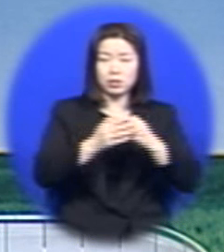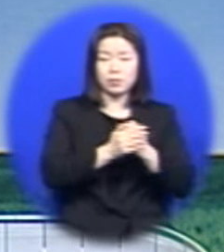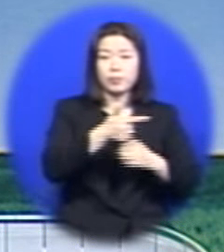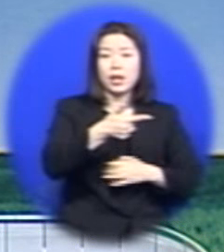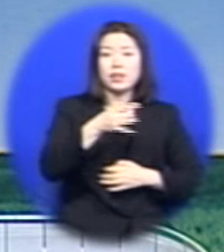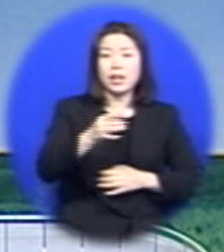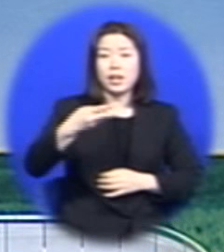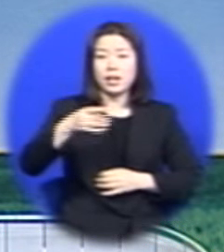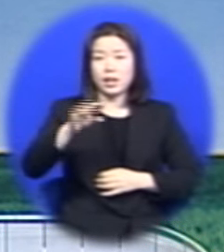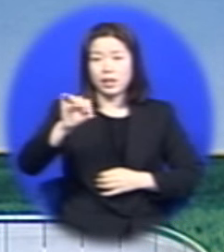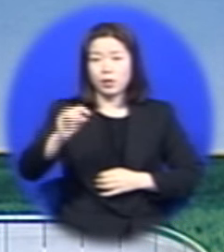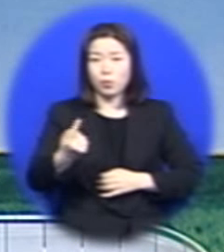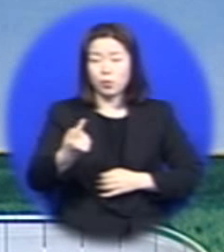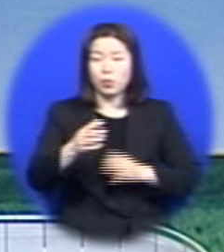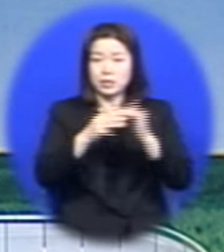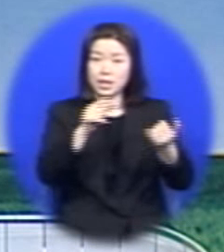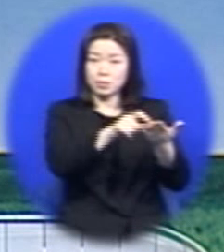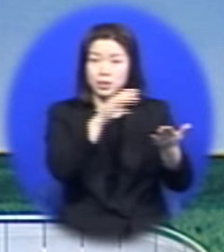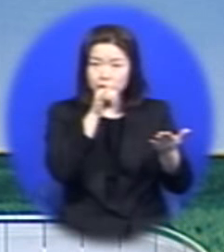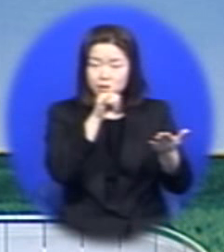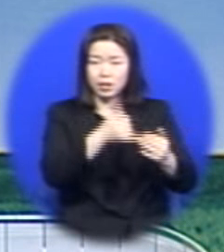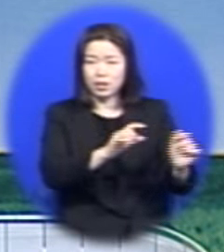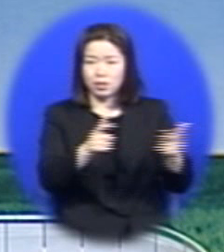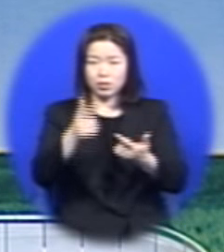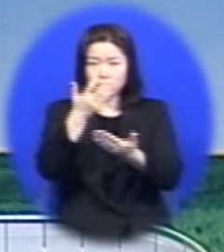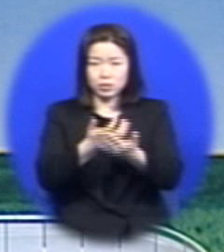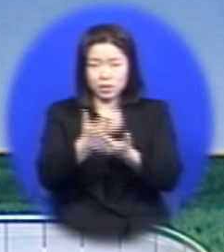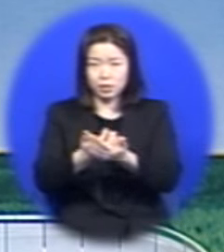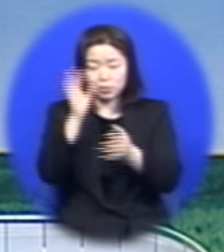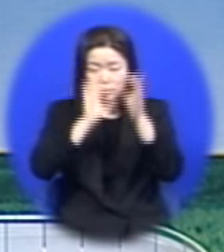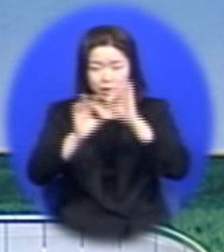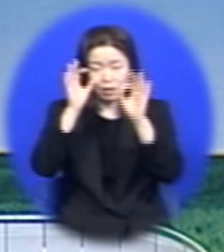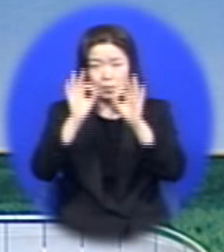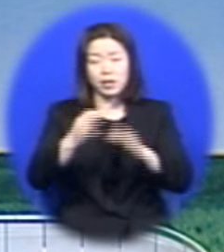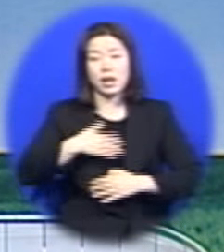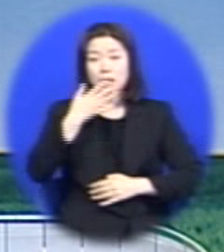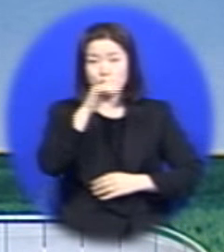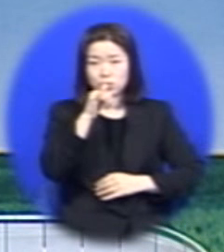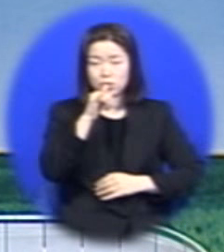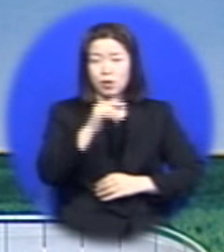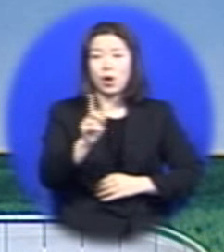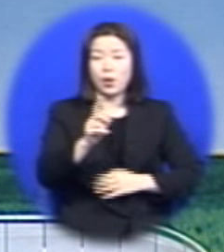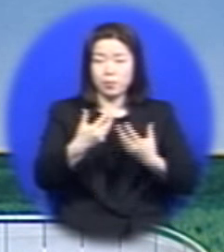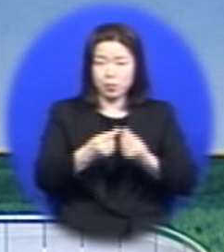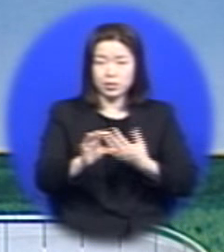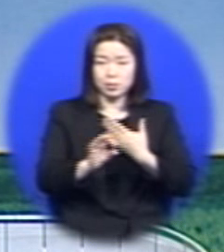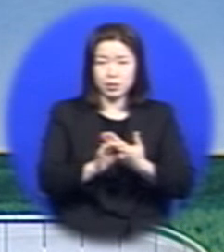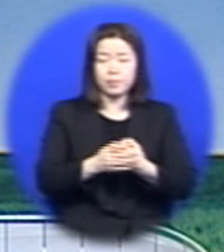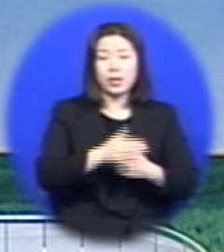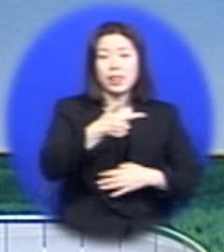나오는데 이 사람에 대한 이야기는 여러 자료를 찾아봐야 압니다만 이런 이야기가 있습니다. 이